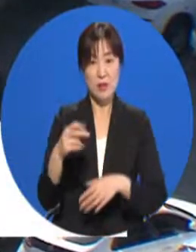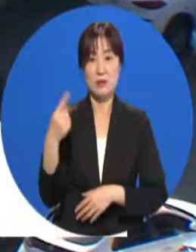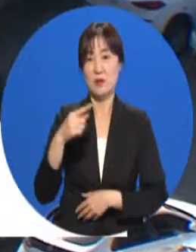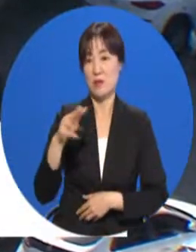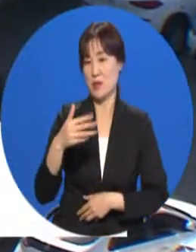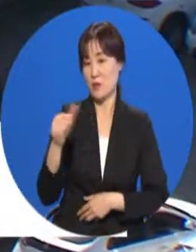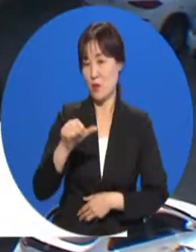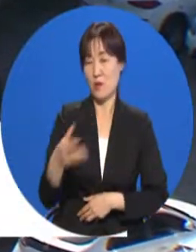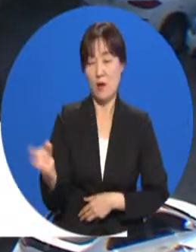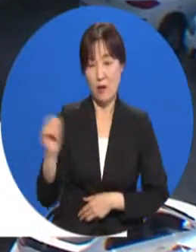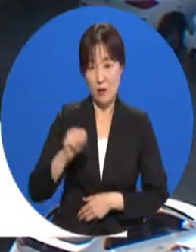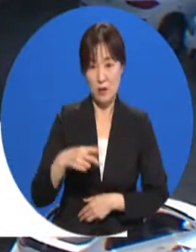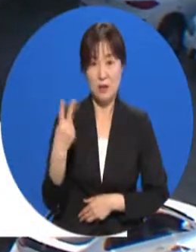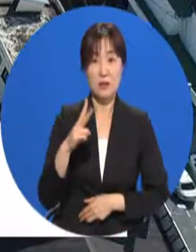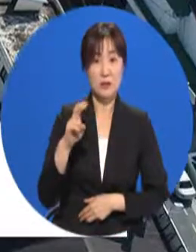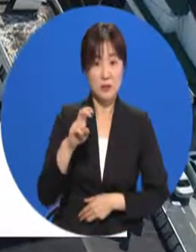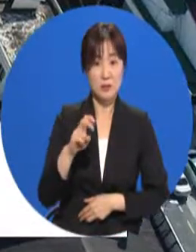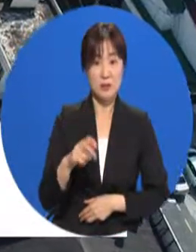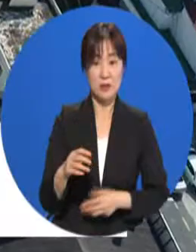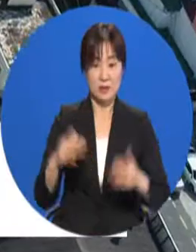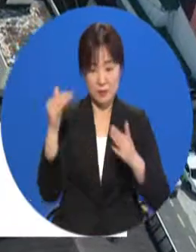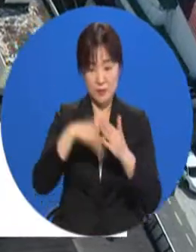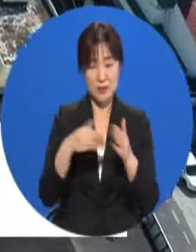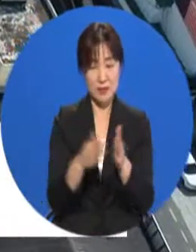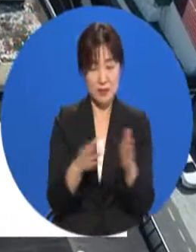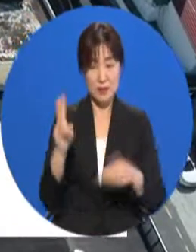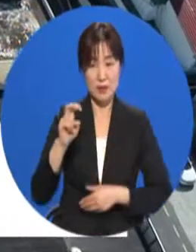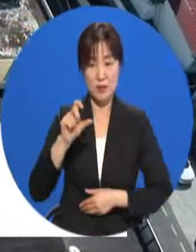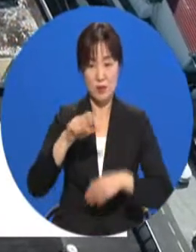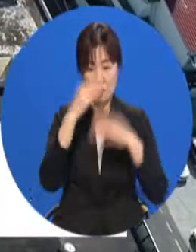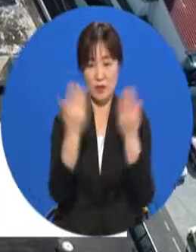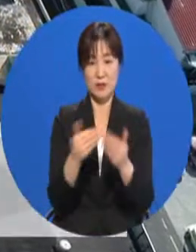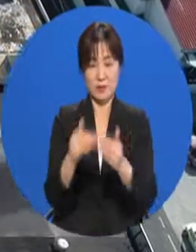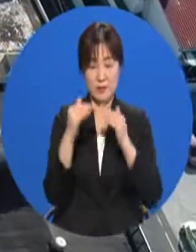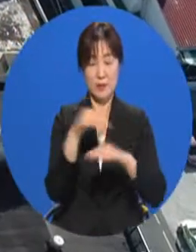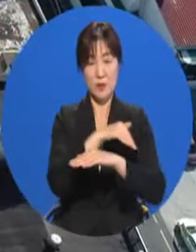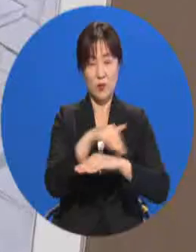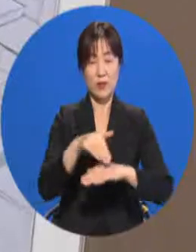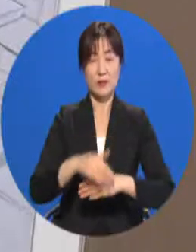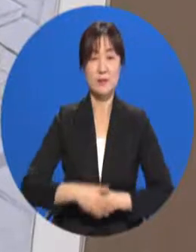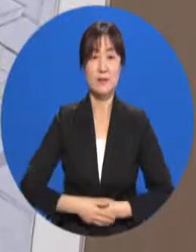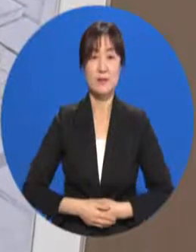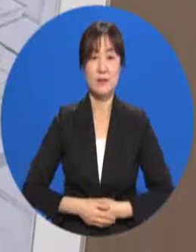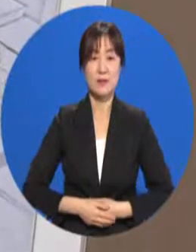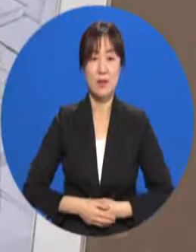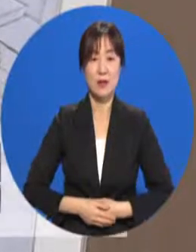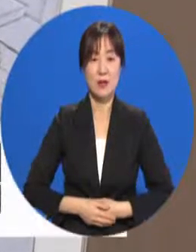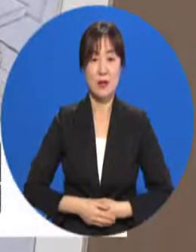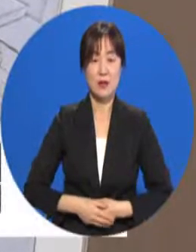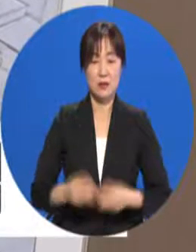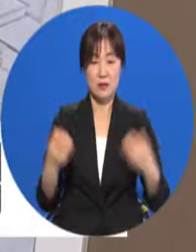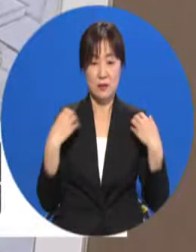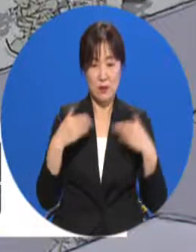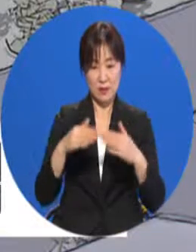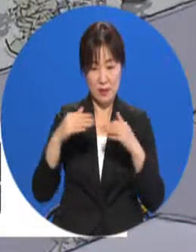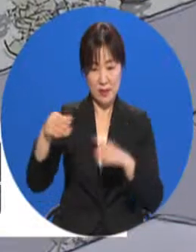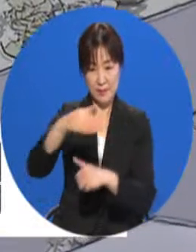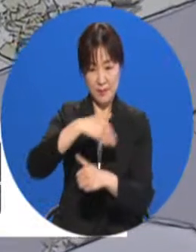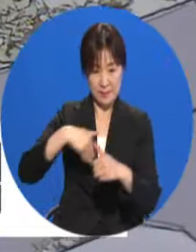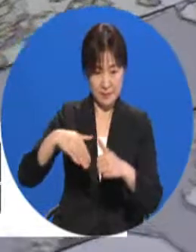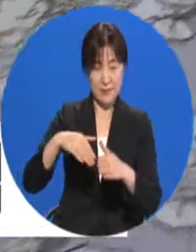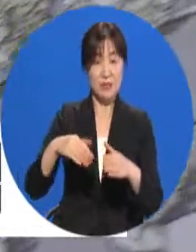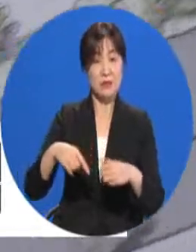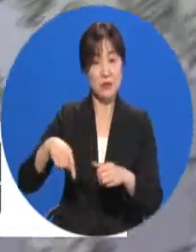오는 2022년에 착공해 2025년 완공을 목표로 사업이 진행됩니다. 청사 건립이 가시화하면서